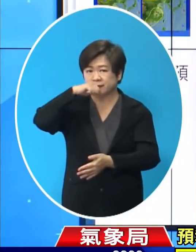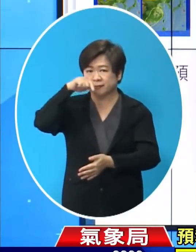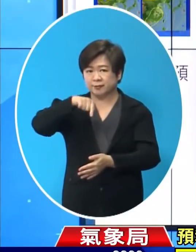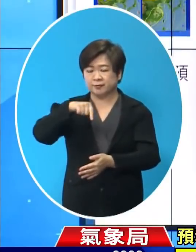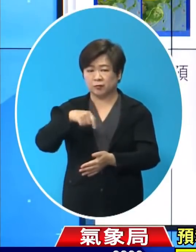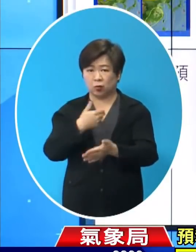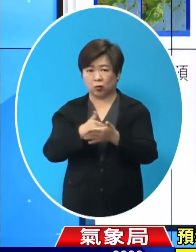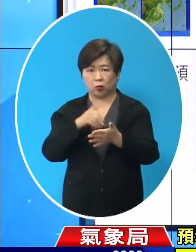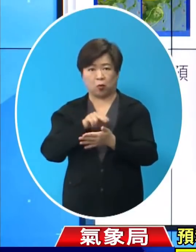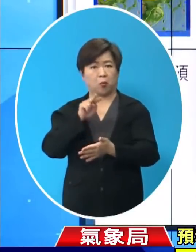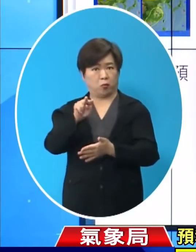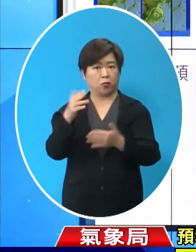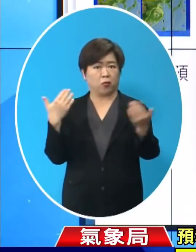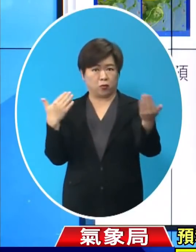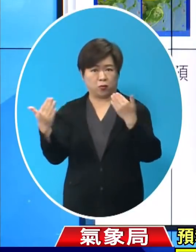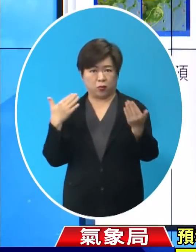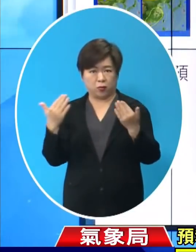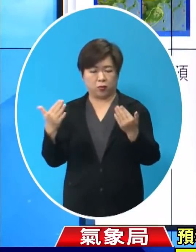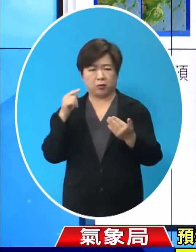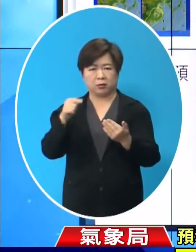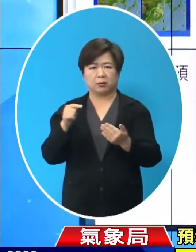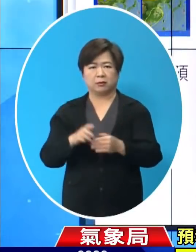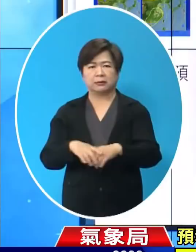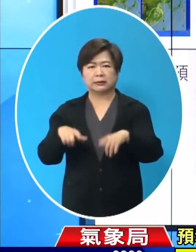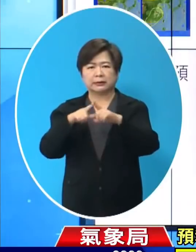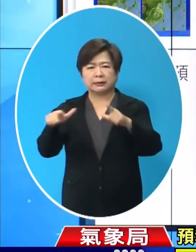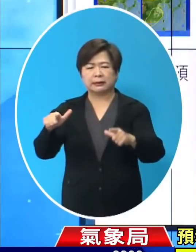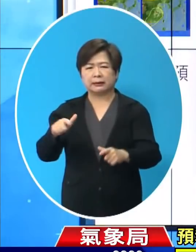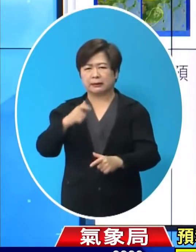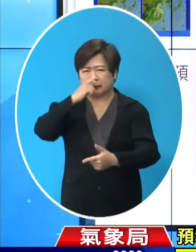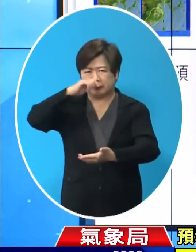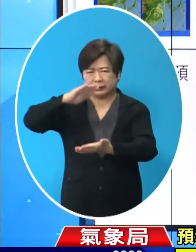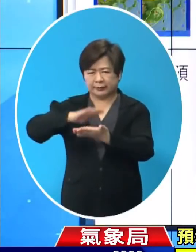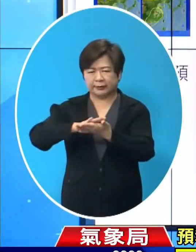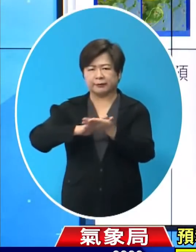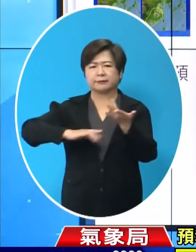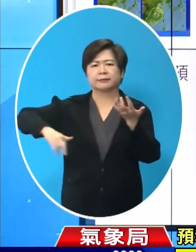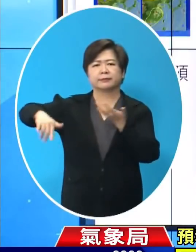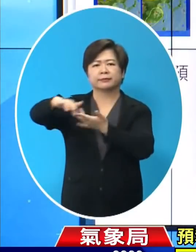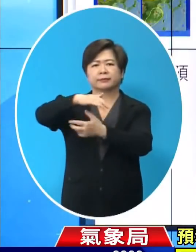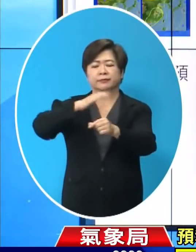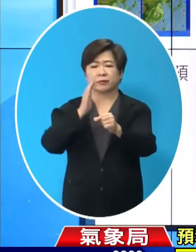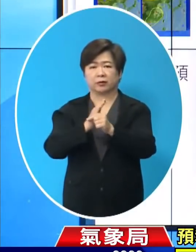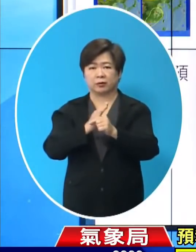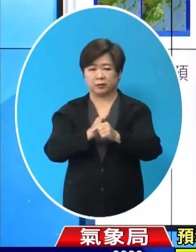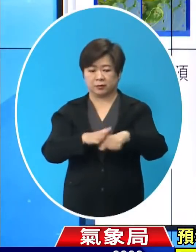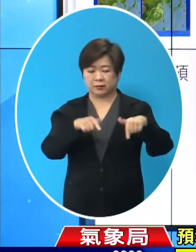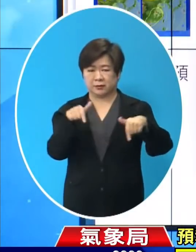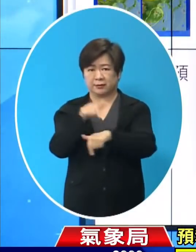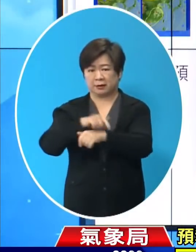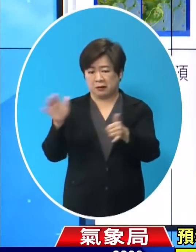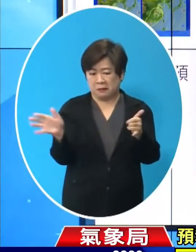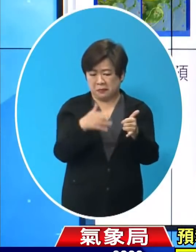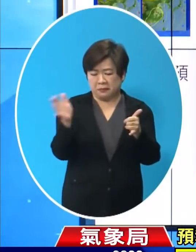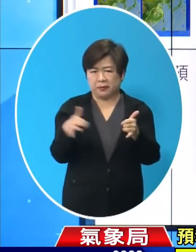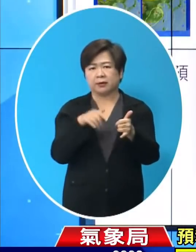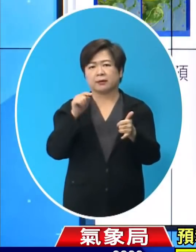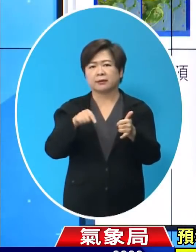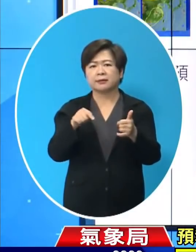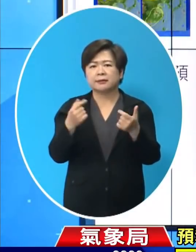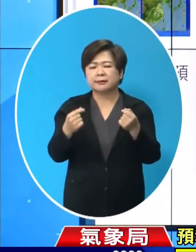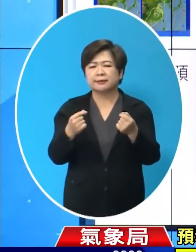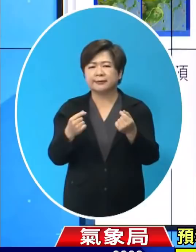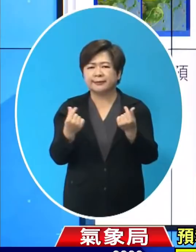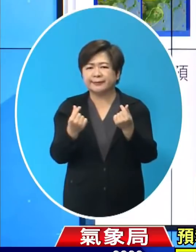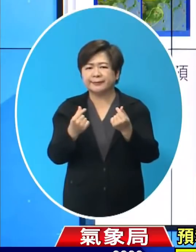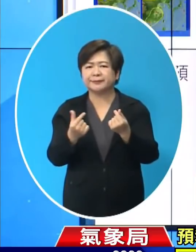其实从图面上可以看到，台湾是处在一个大低压带当中。而通常西南风比较强的区域都是在低压带的南